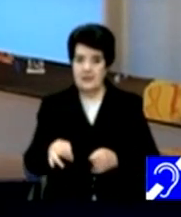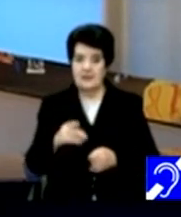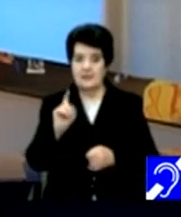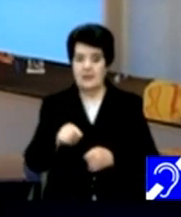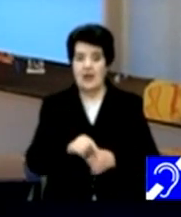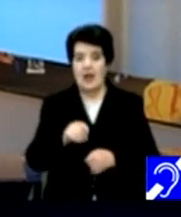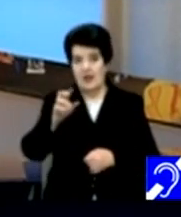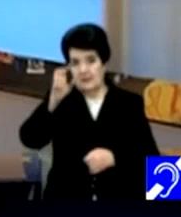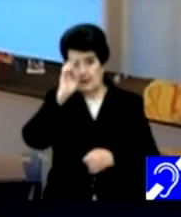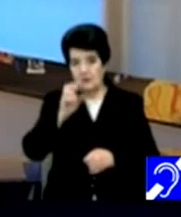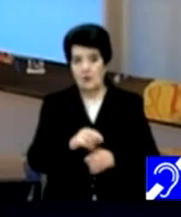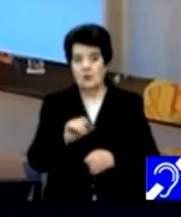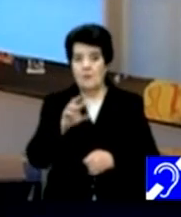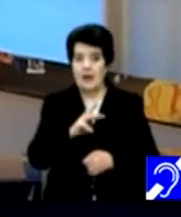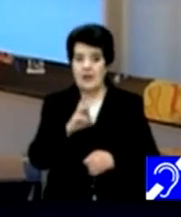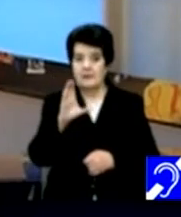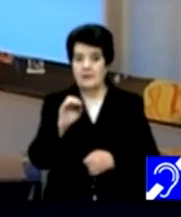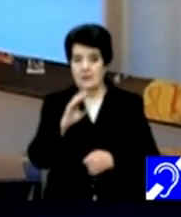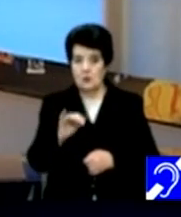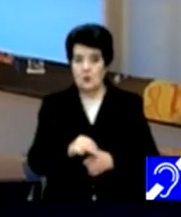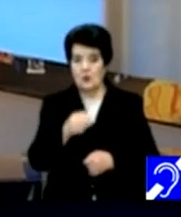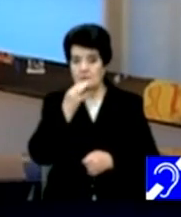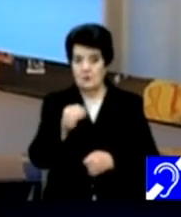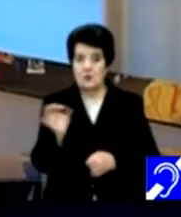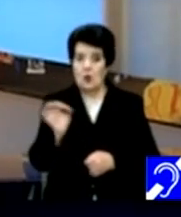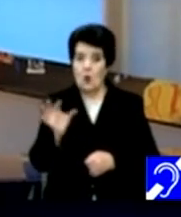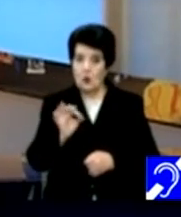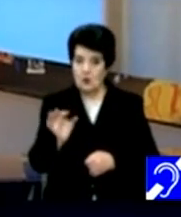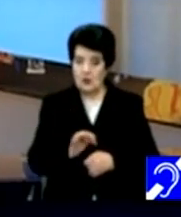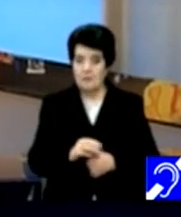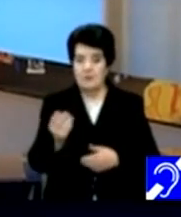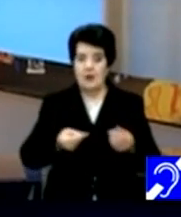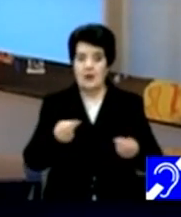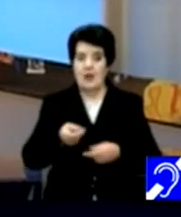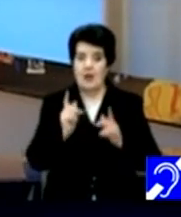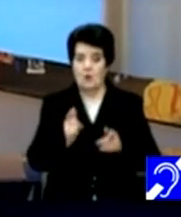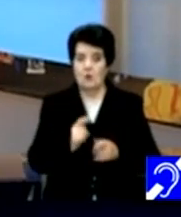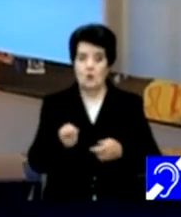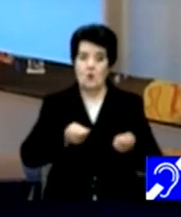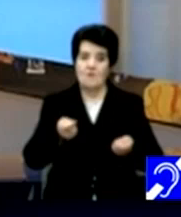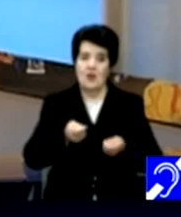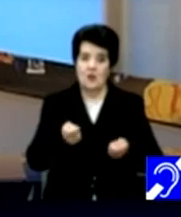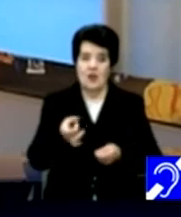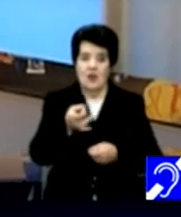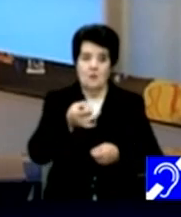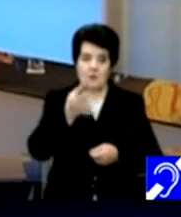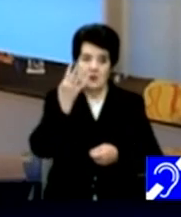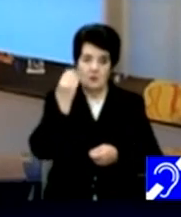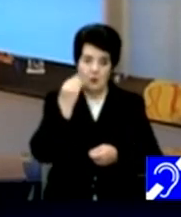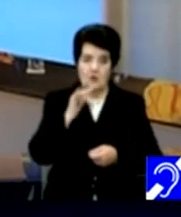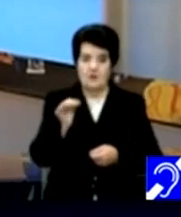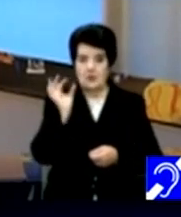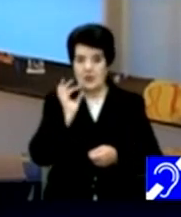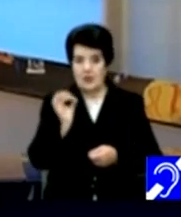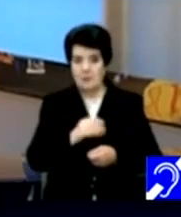instituțiile statului. Președintele Maia Sandu a anunțat că în octombrie se va semna acordul dintre guvernele Republicii Moldova și Germaniei,